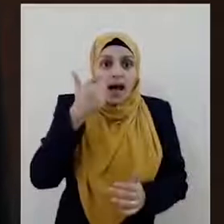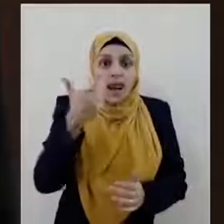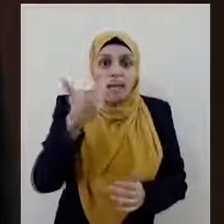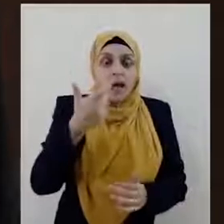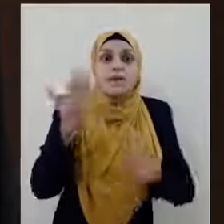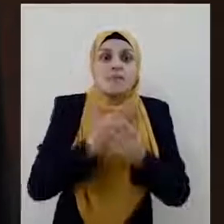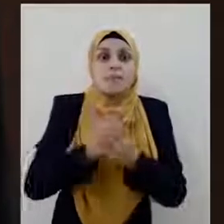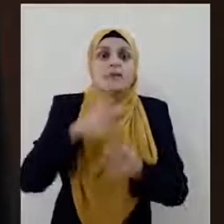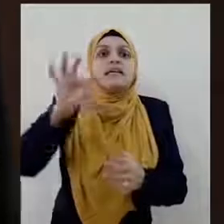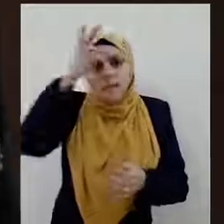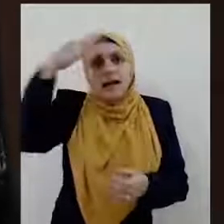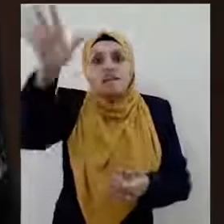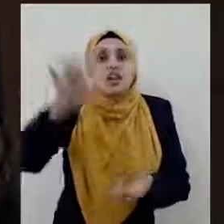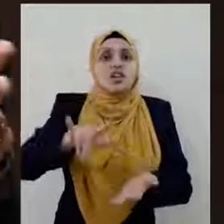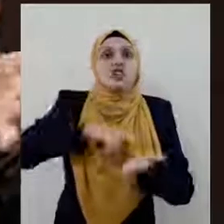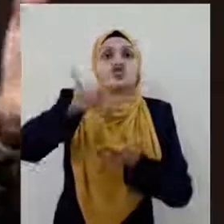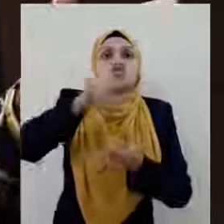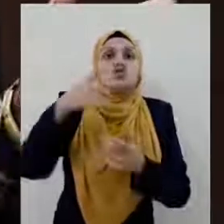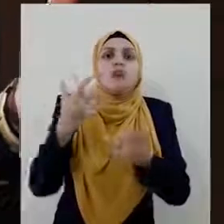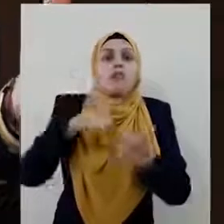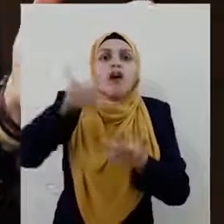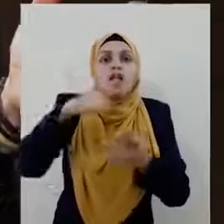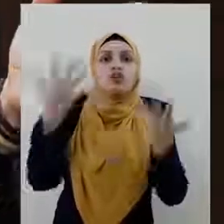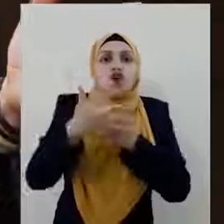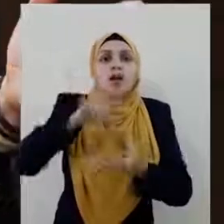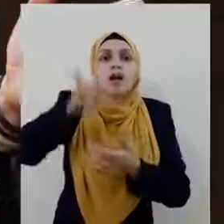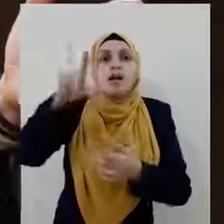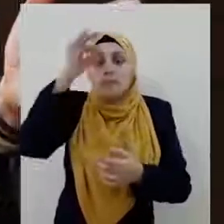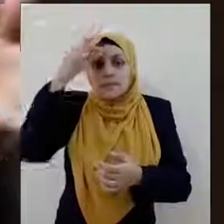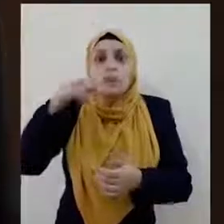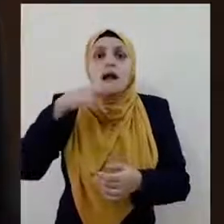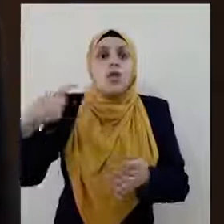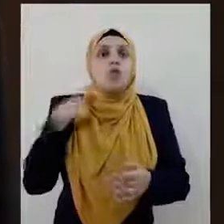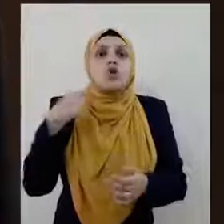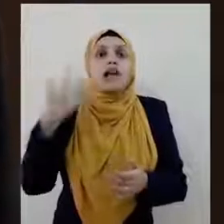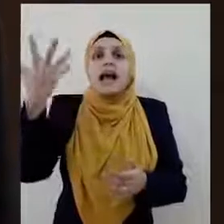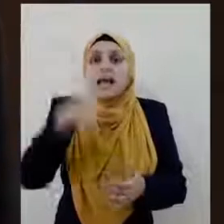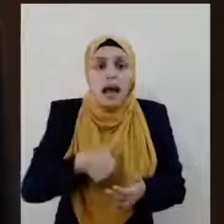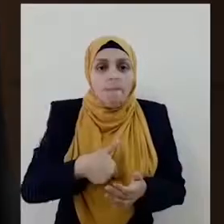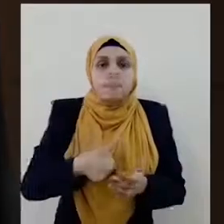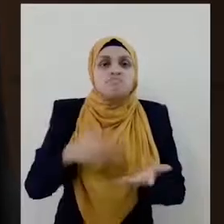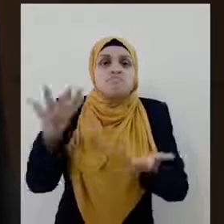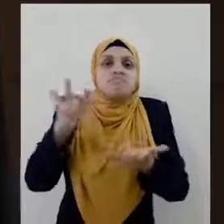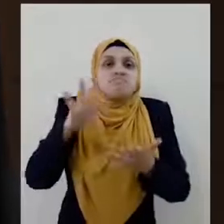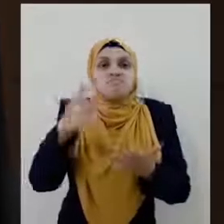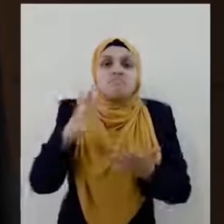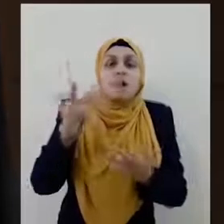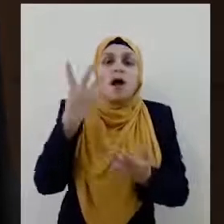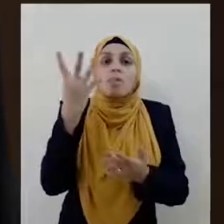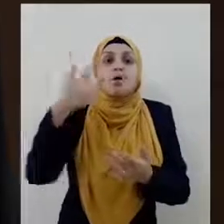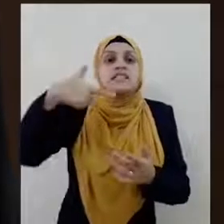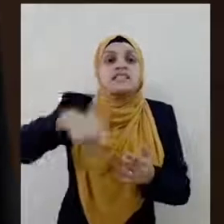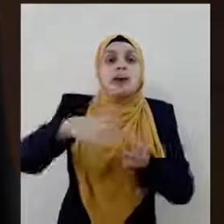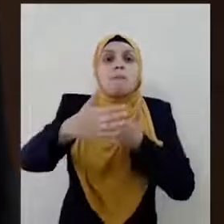الاقتصادية، خلي بالك، لأن في شركة مثلا خسائر الطيران على سبيل المثال بيتكلموا فيها على خسائر